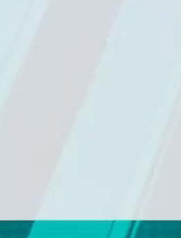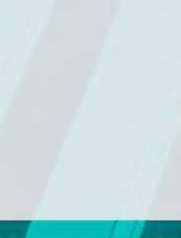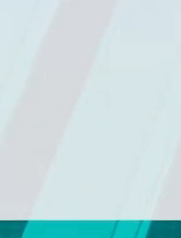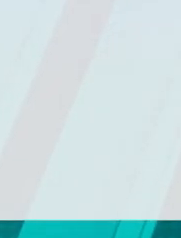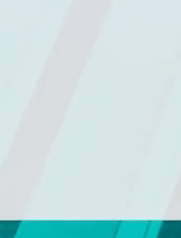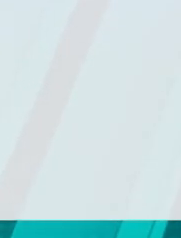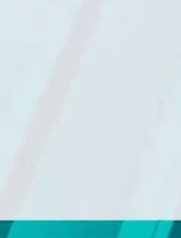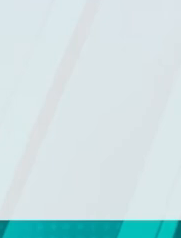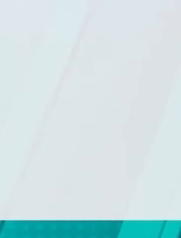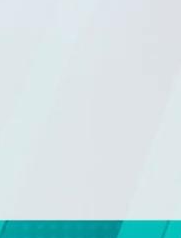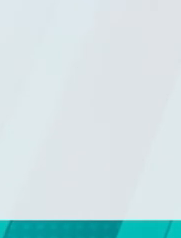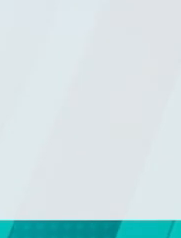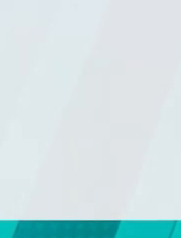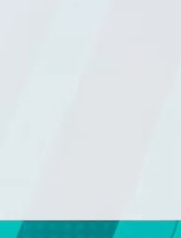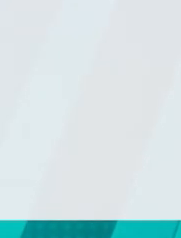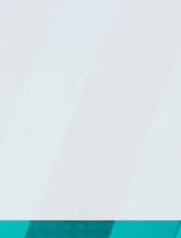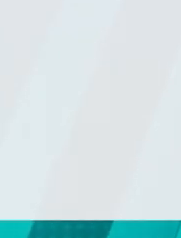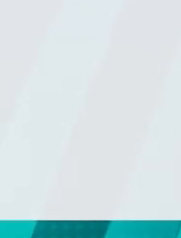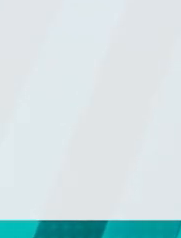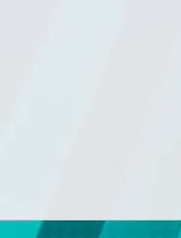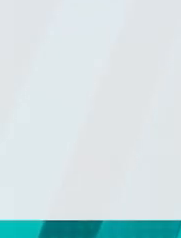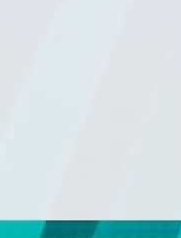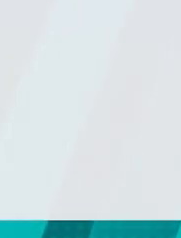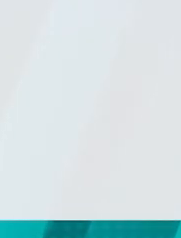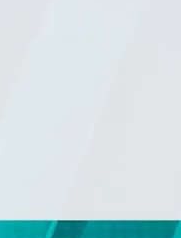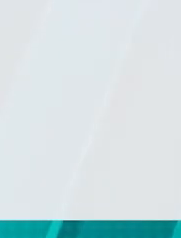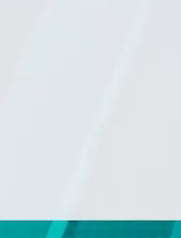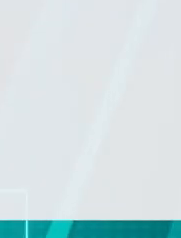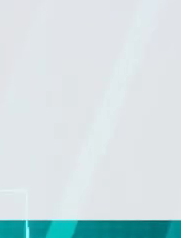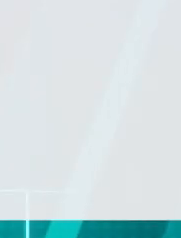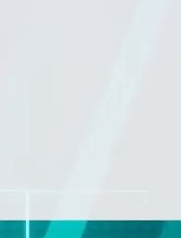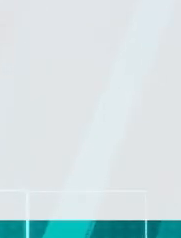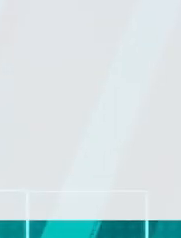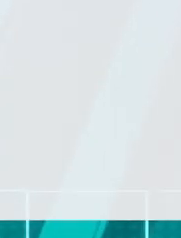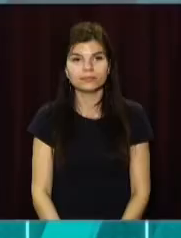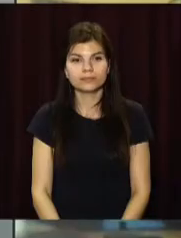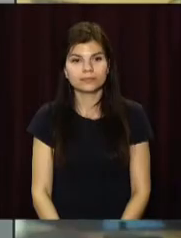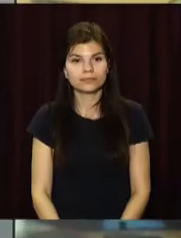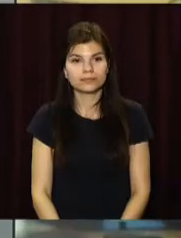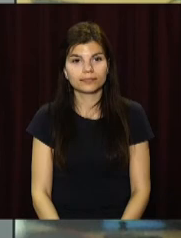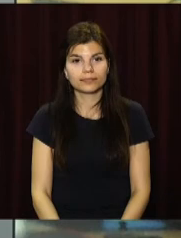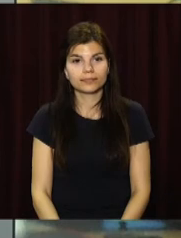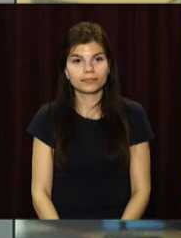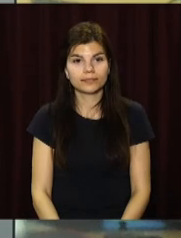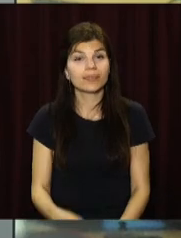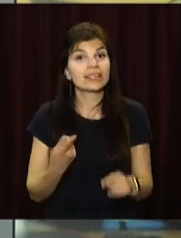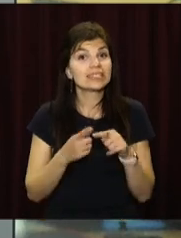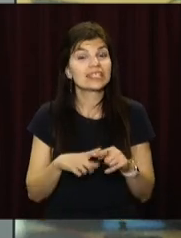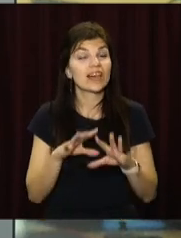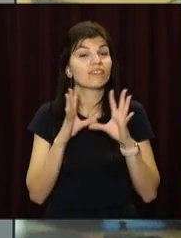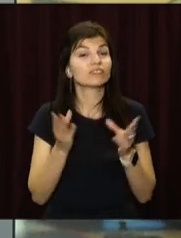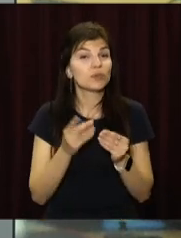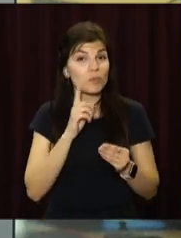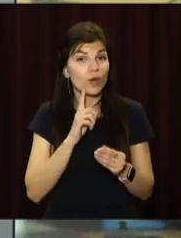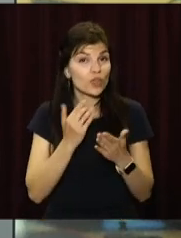Роман Івашинов, Сергій Язовських та Володимир Туркулець. Open News, телеканал «Відкритий». І це всі поки